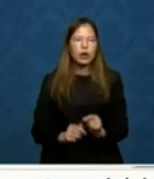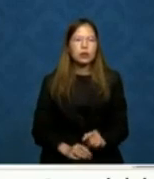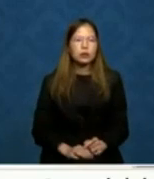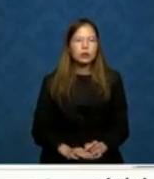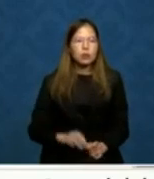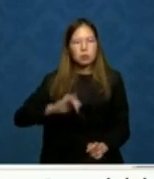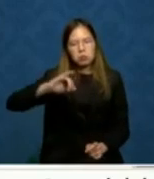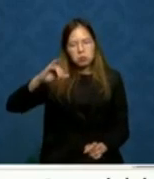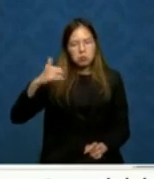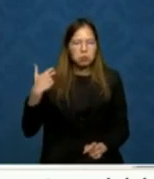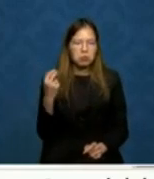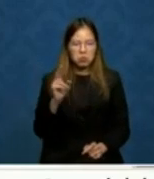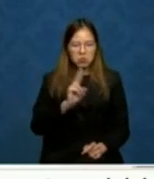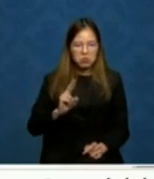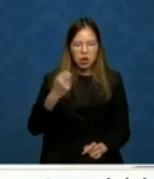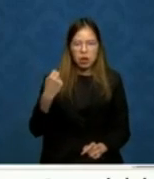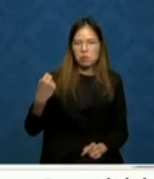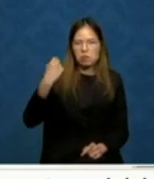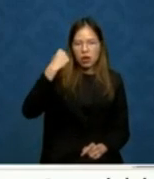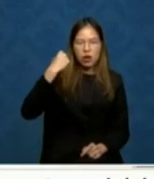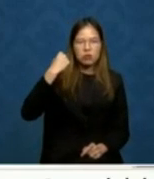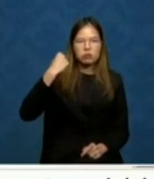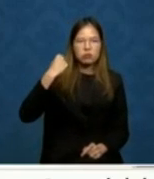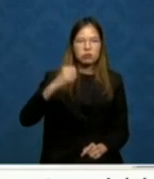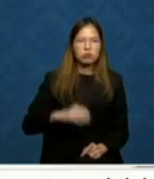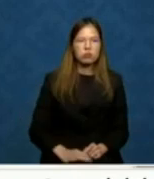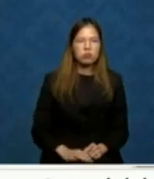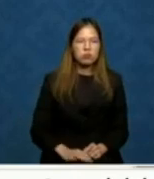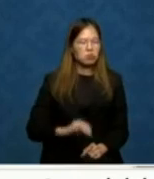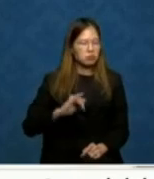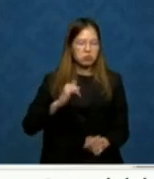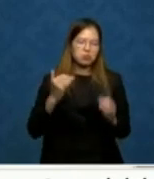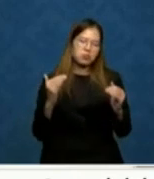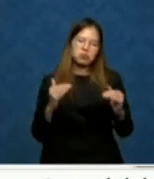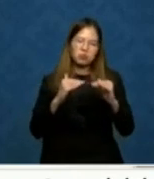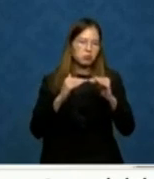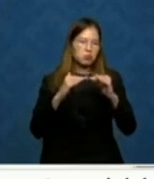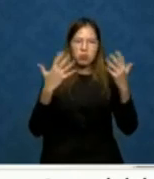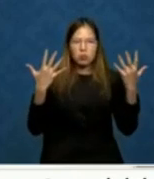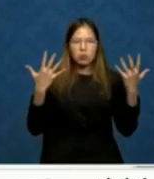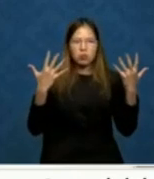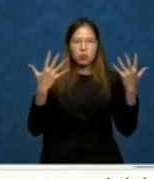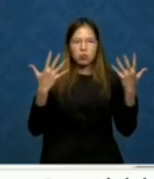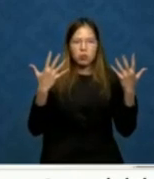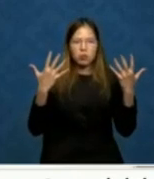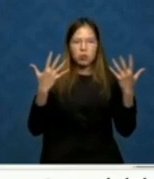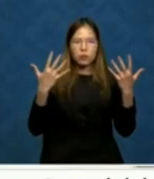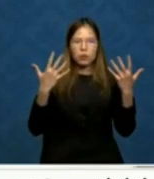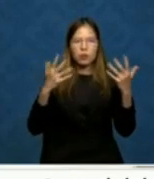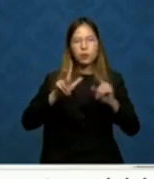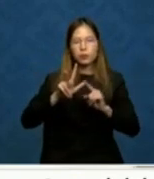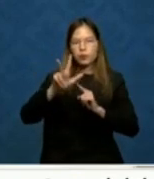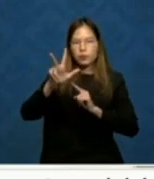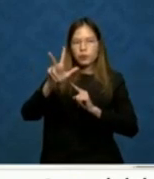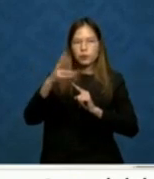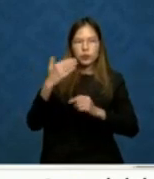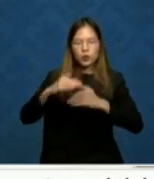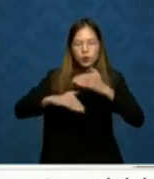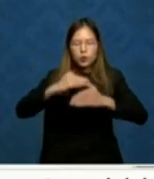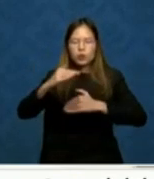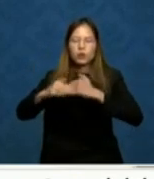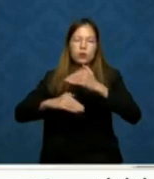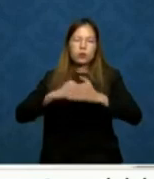ครั้งเป็นเรื่องของการใช้อำนาจเหนือที่ไม่ได้เท่าเทียมกันท่านประธานครับประการที่3เป็นเรื่องกระบวนการ